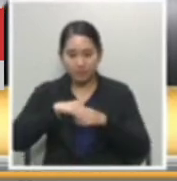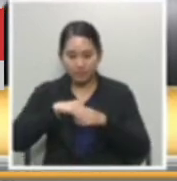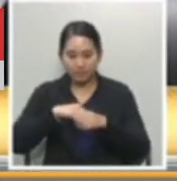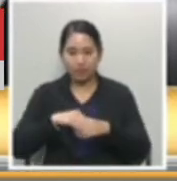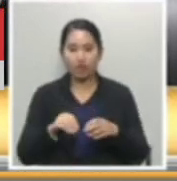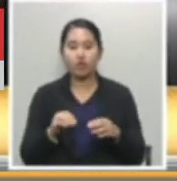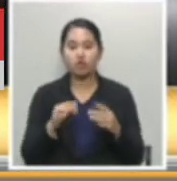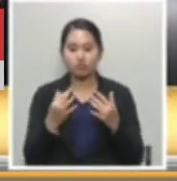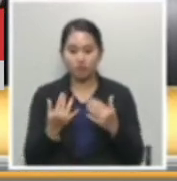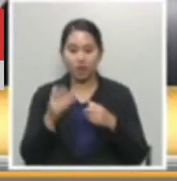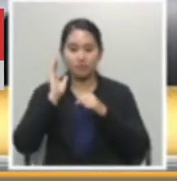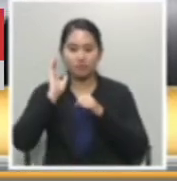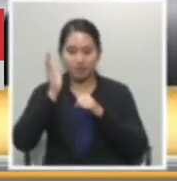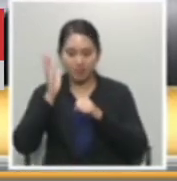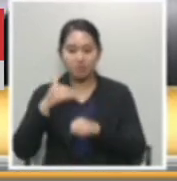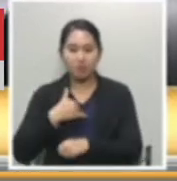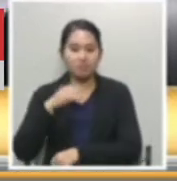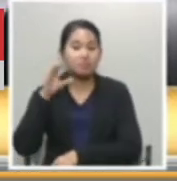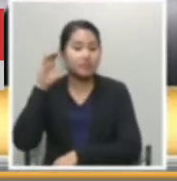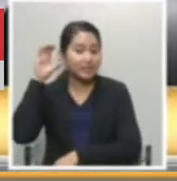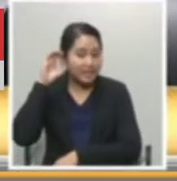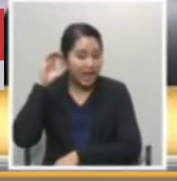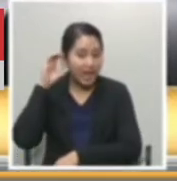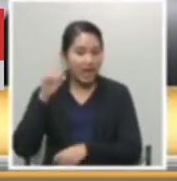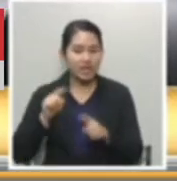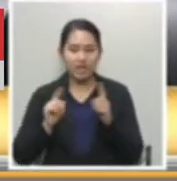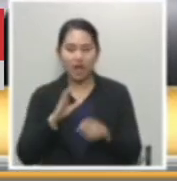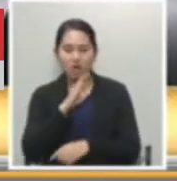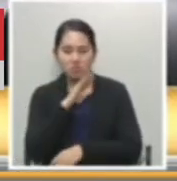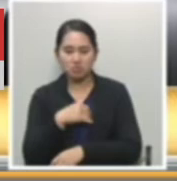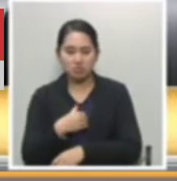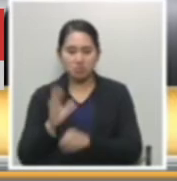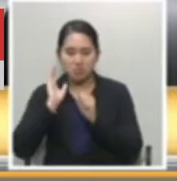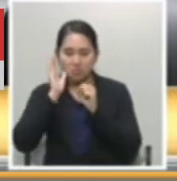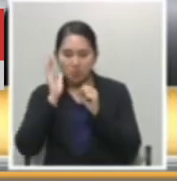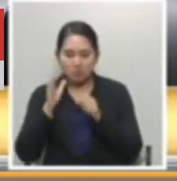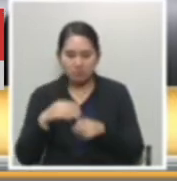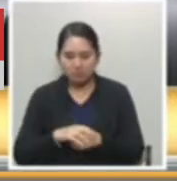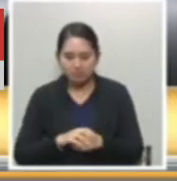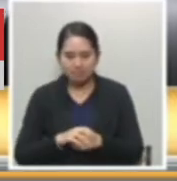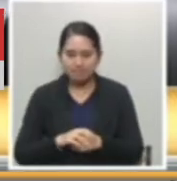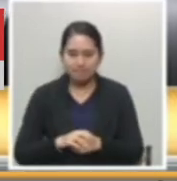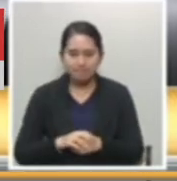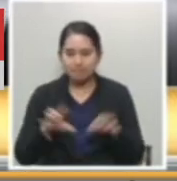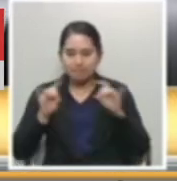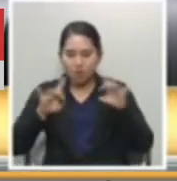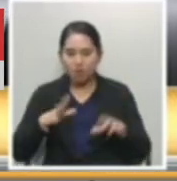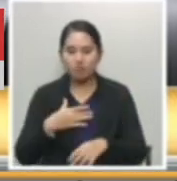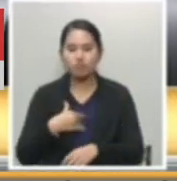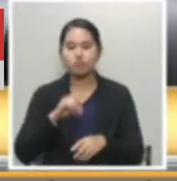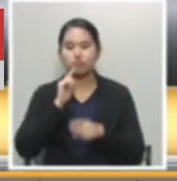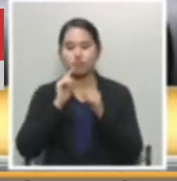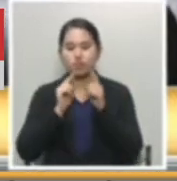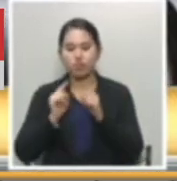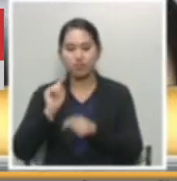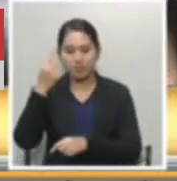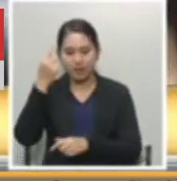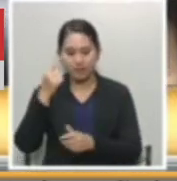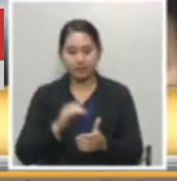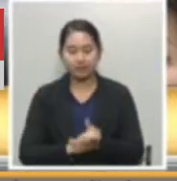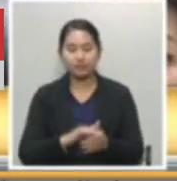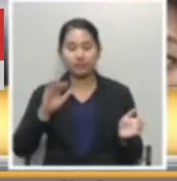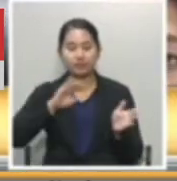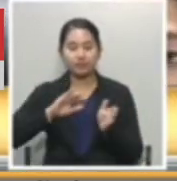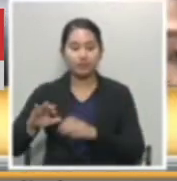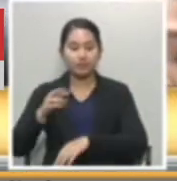ถ้าชี้แจงดีๆแล้วผมจะเชื่อแต่ถ้าชี้แจงไม่เข้าท่าเดี๋ยวเราต้องมาว่ากันนะครับท่านประ